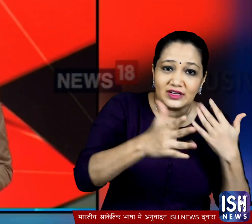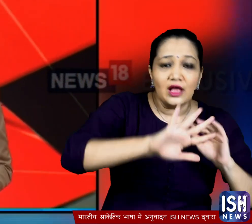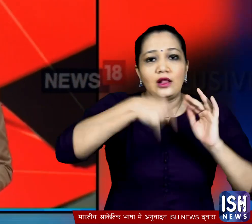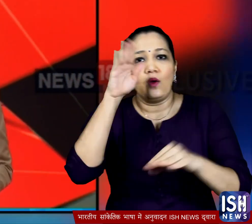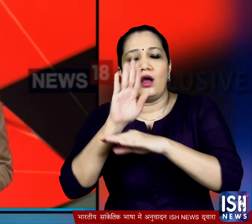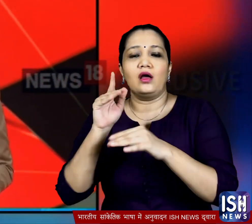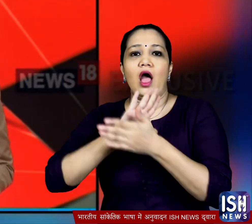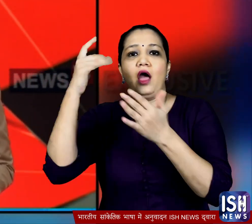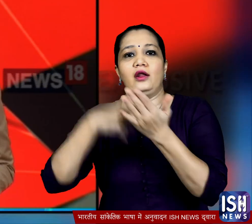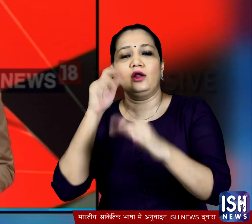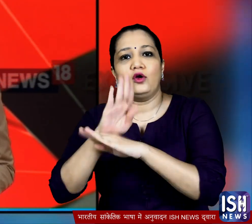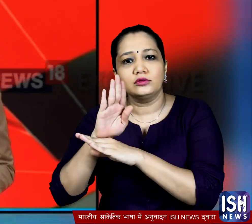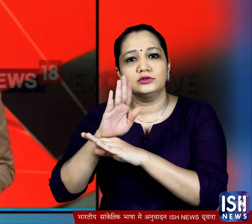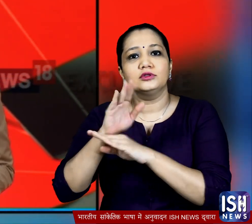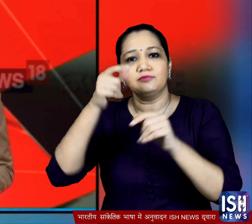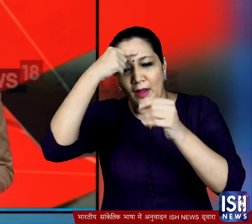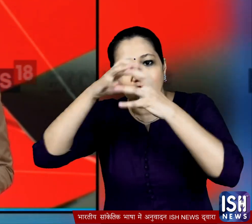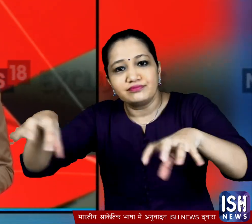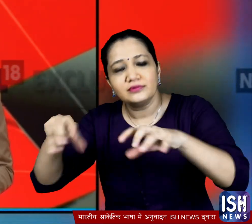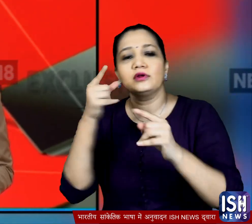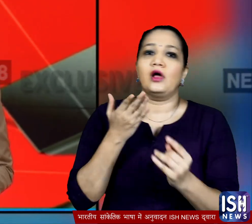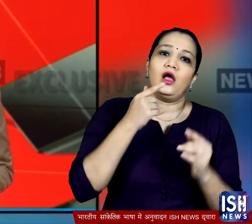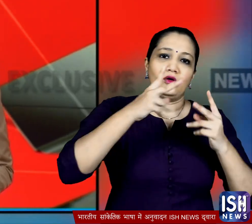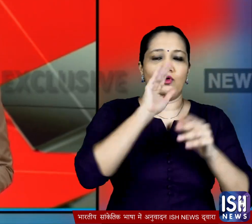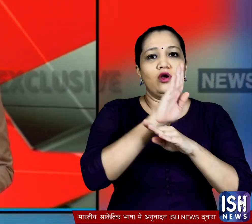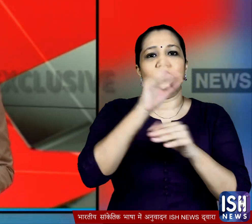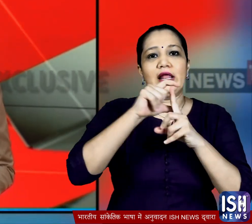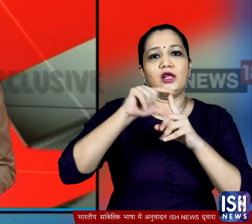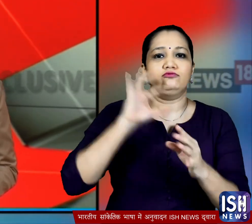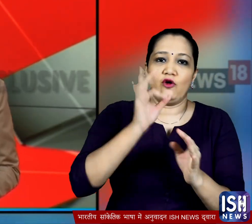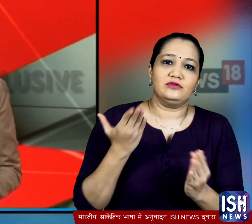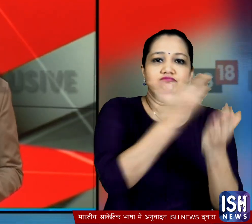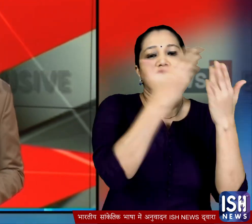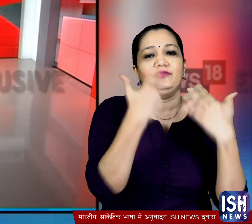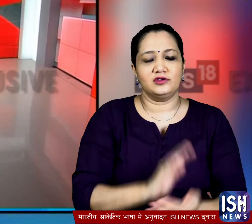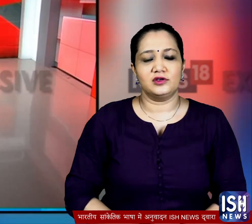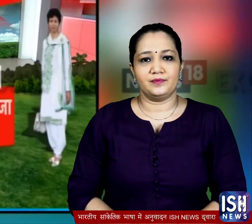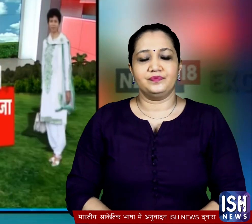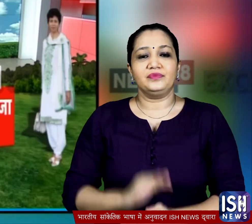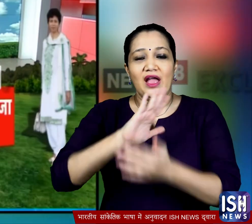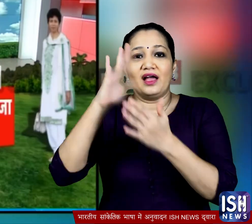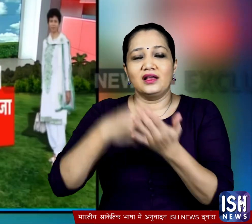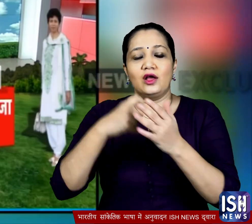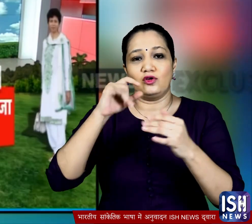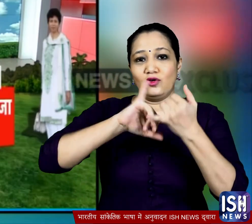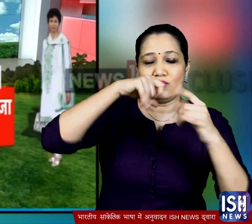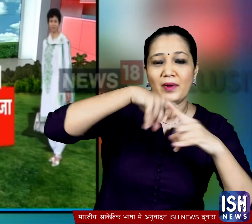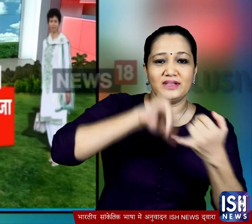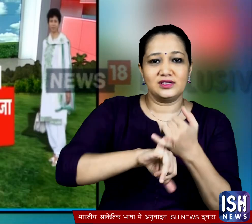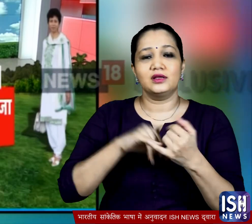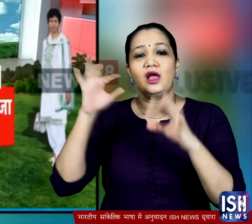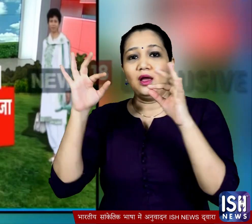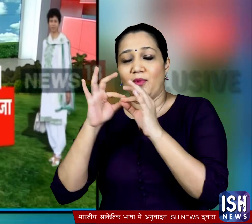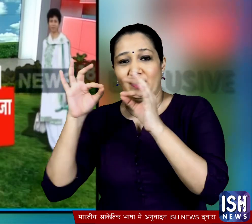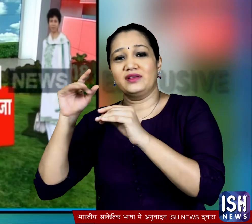अब हरियाणा कांग्रेस की कलह भी दिल्ली में पार्टी के आलाकमान के पास पहुंच गई। न्यूज़ 18 के अरुण सिंह की रिपोर्ट है कि हरियाणा कांग्रेस के अध्यक्ष कुमारी शैलजा के खिलाफ